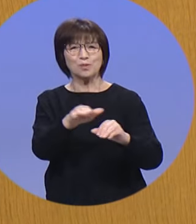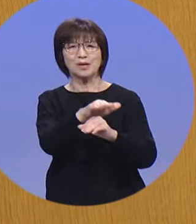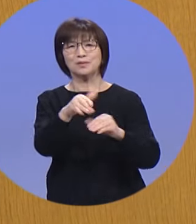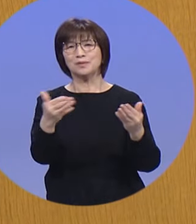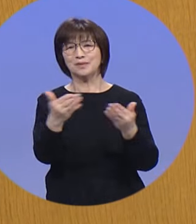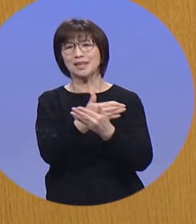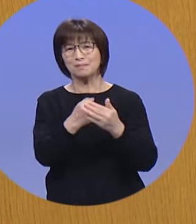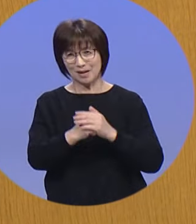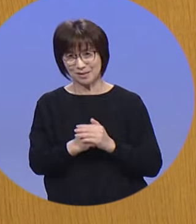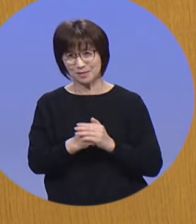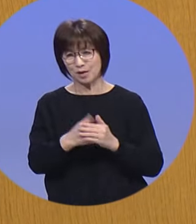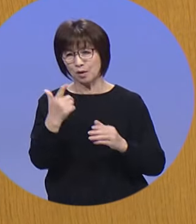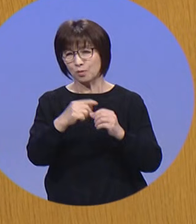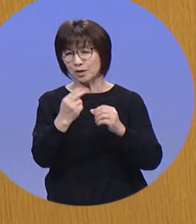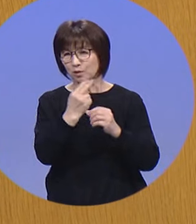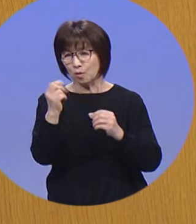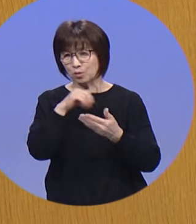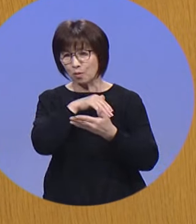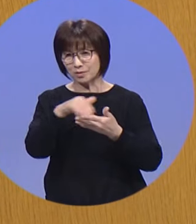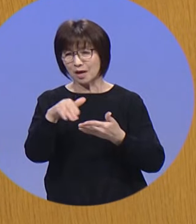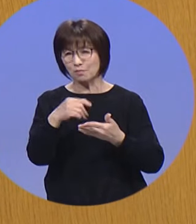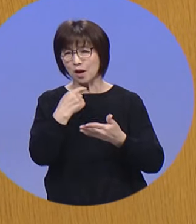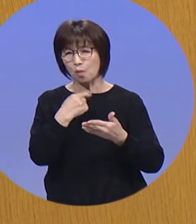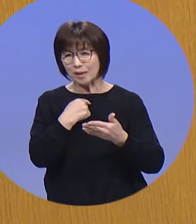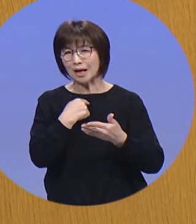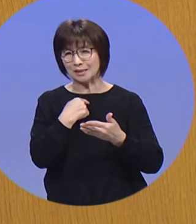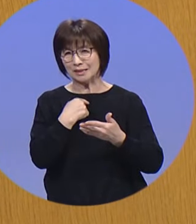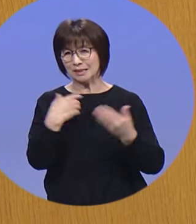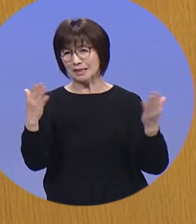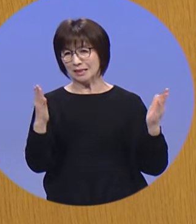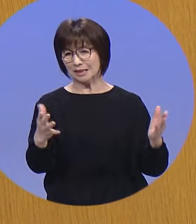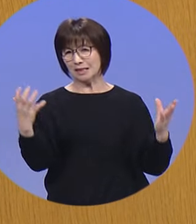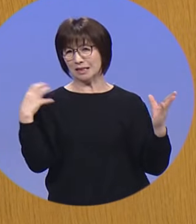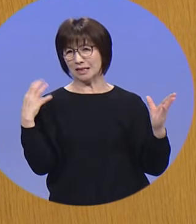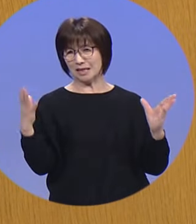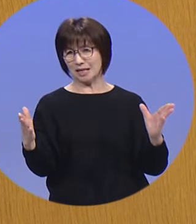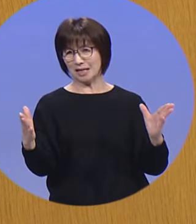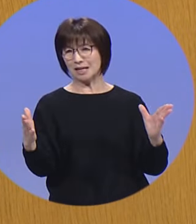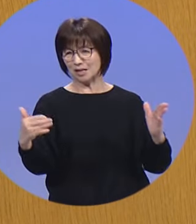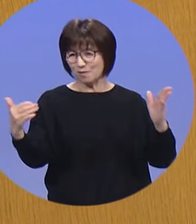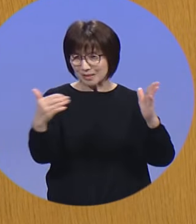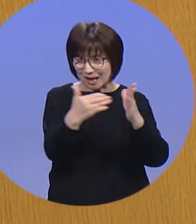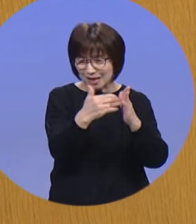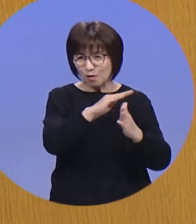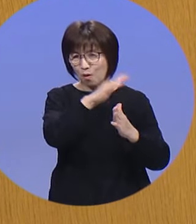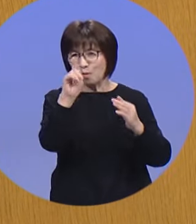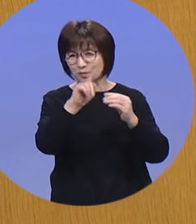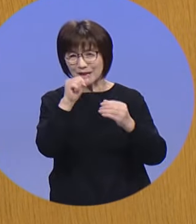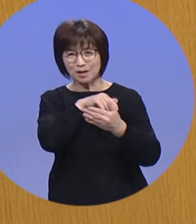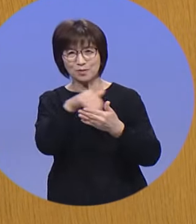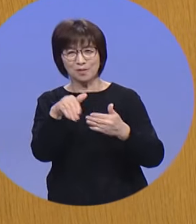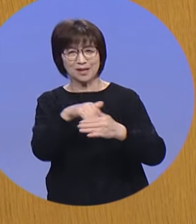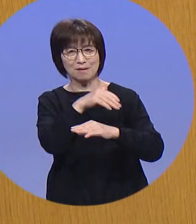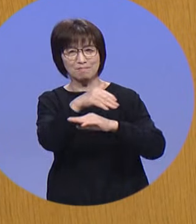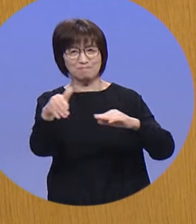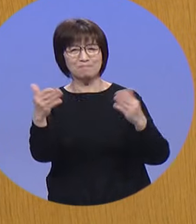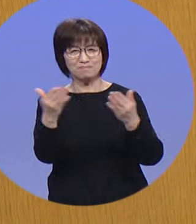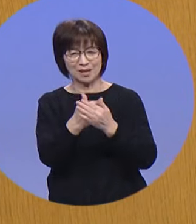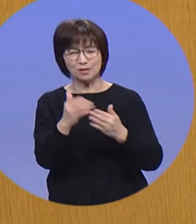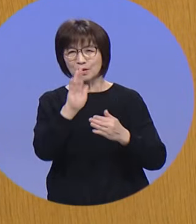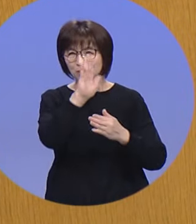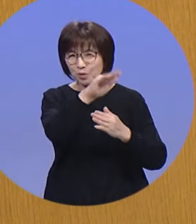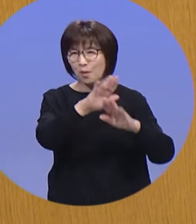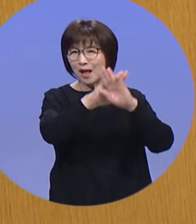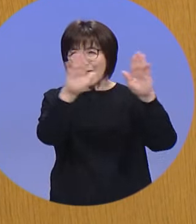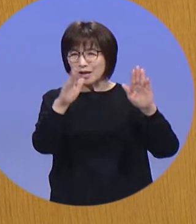。令和6年度の予算は私のこの任期中で最後の本格的な予算編成となります。将来は明